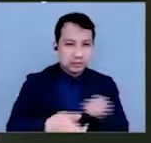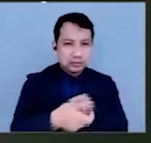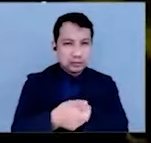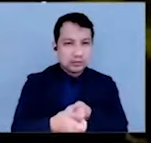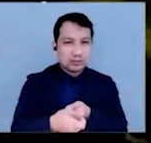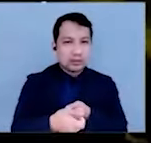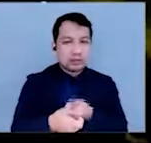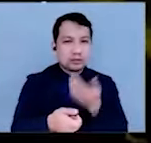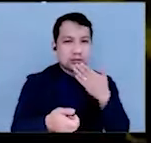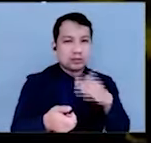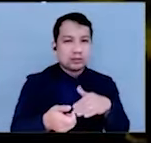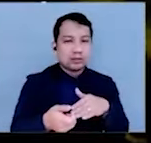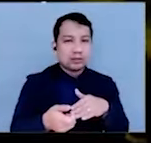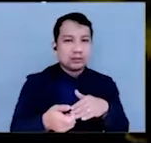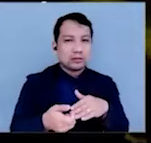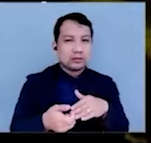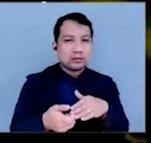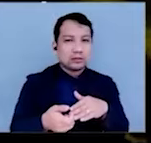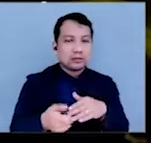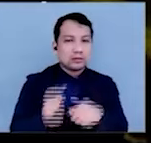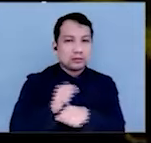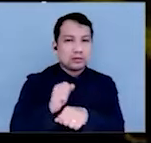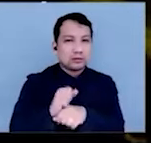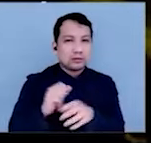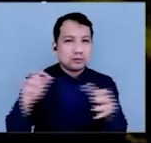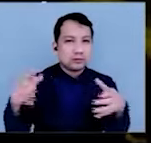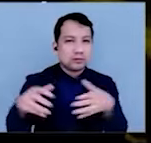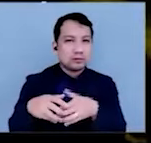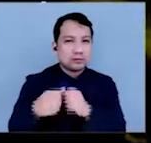panahon. Minto na doon sila sa trabaho at nagtipon-tipon at saktong